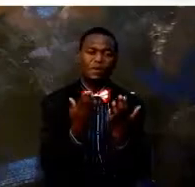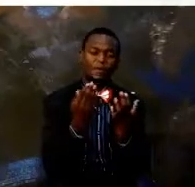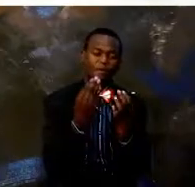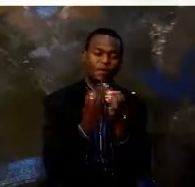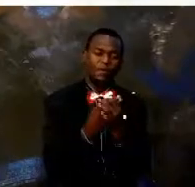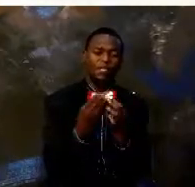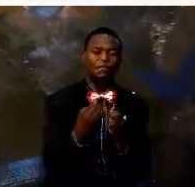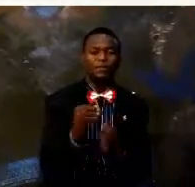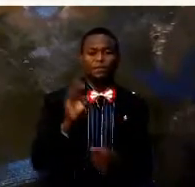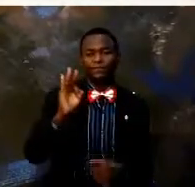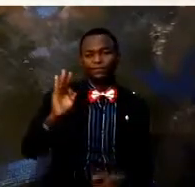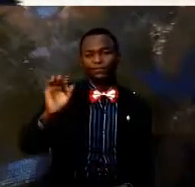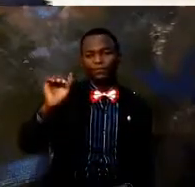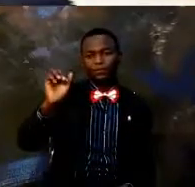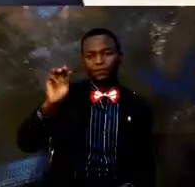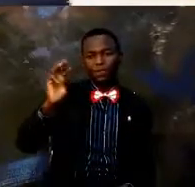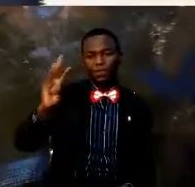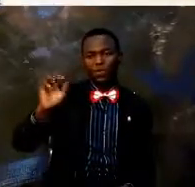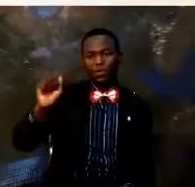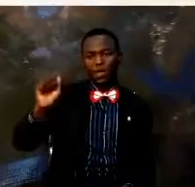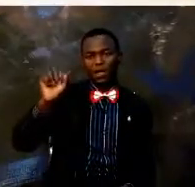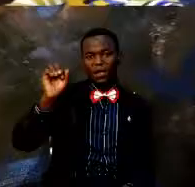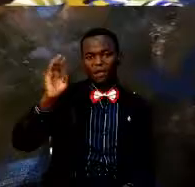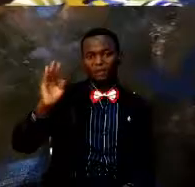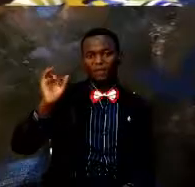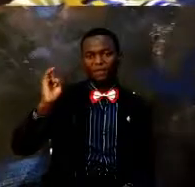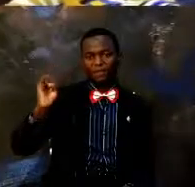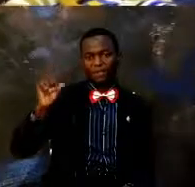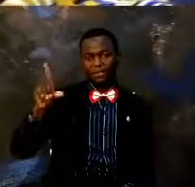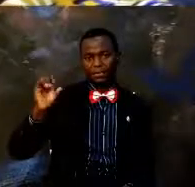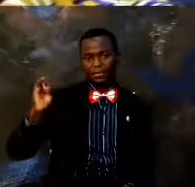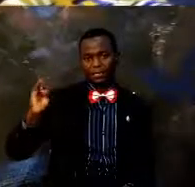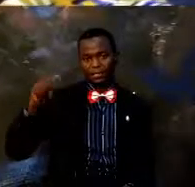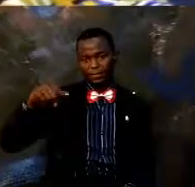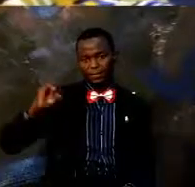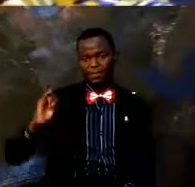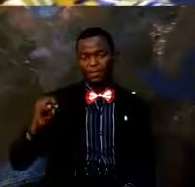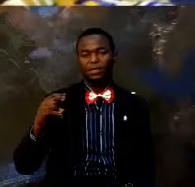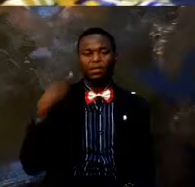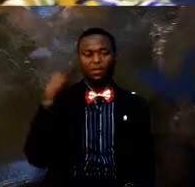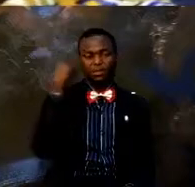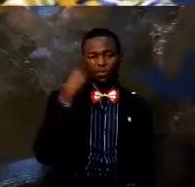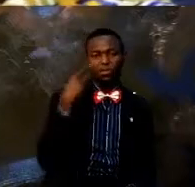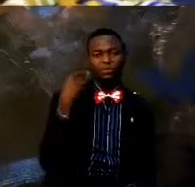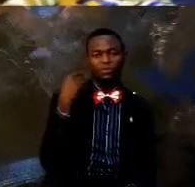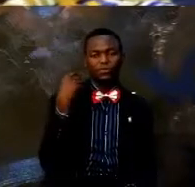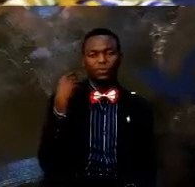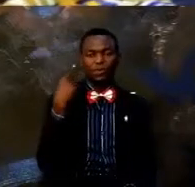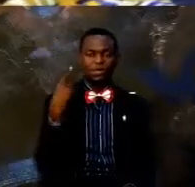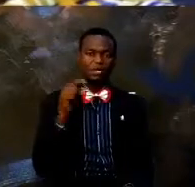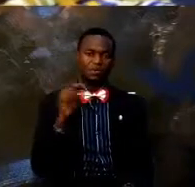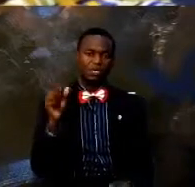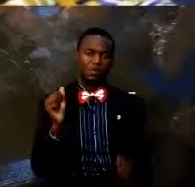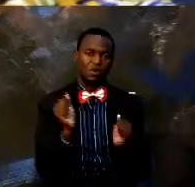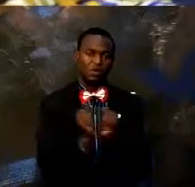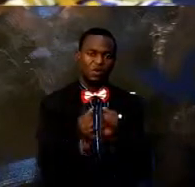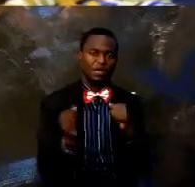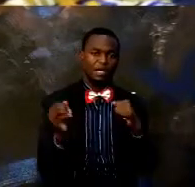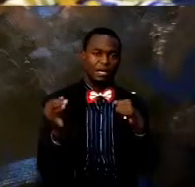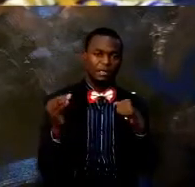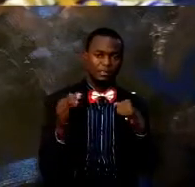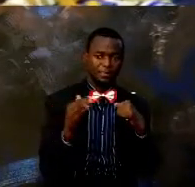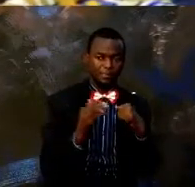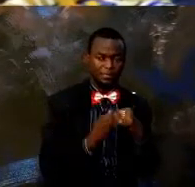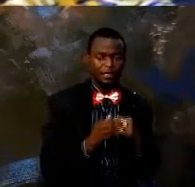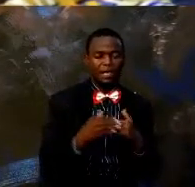kitabu cha Wafilipi sura ya 2 na mstari ule wa 5 hadi mstari wa 9. Ona alichofanya wapendwa akiwa na mwili